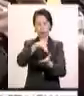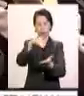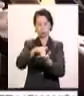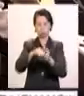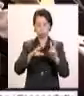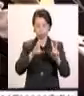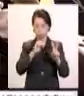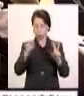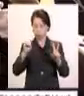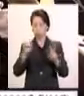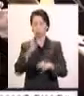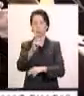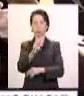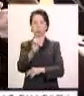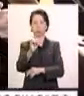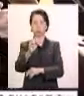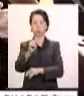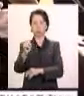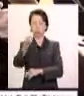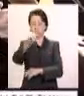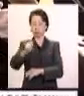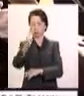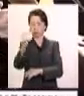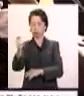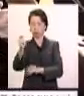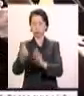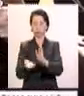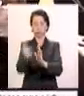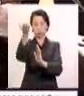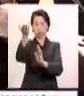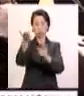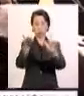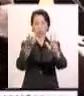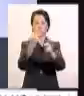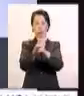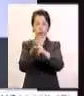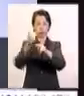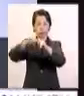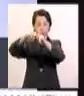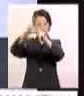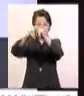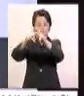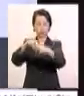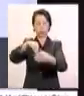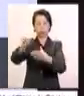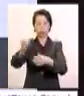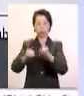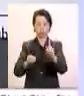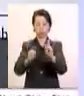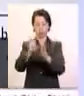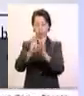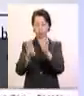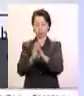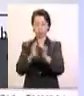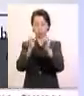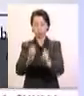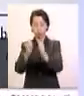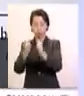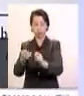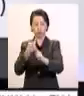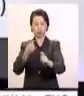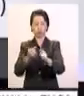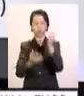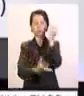tahun 2000, KDNK Asia Timur telah meningkat lebih daripada 3 kali ganda dan mengeluarkan lebih 1 bilion individu daripada